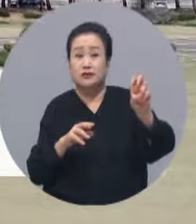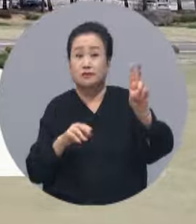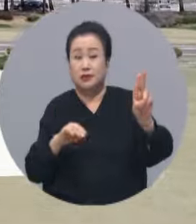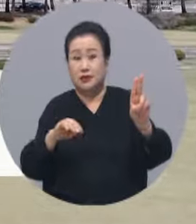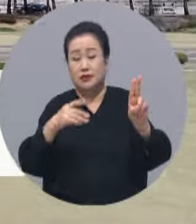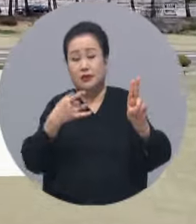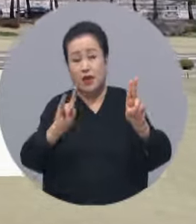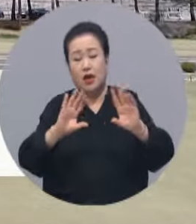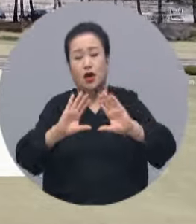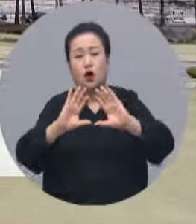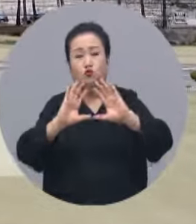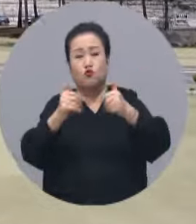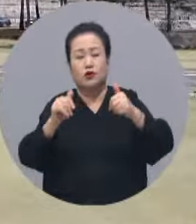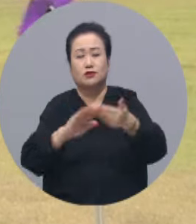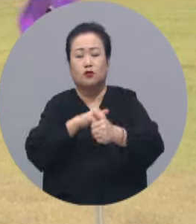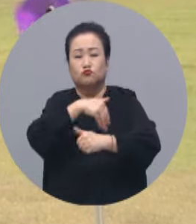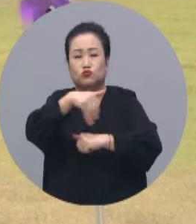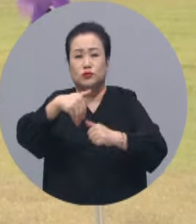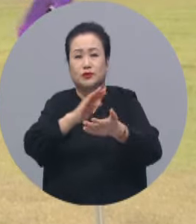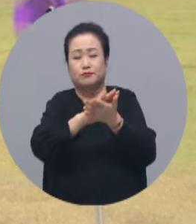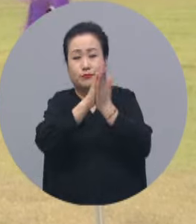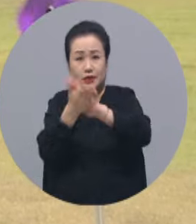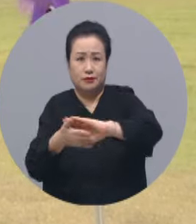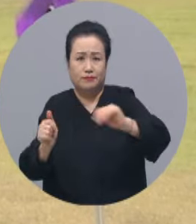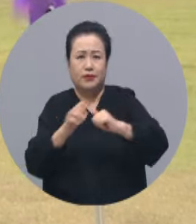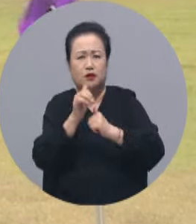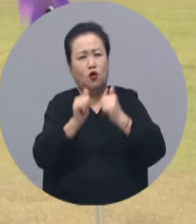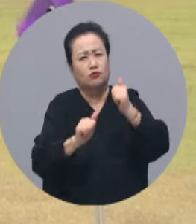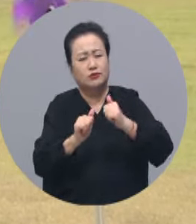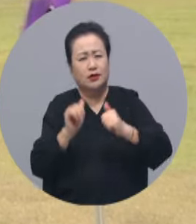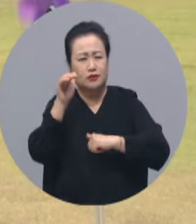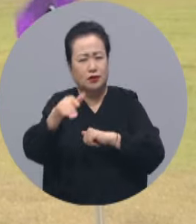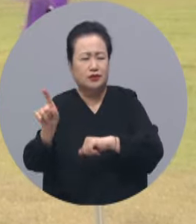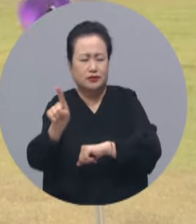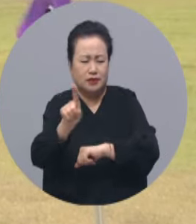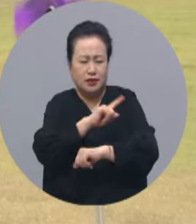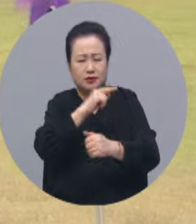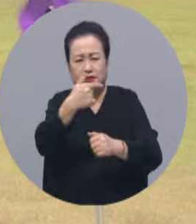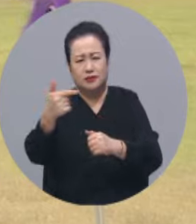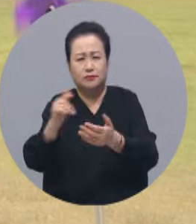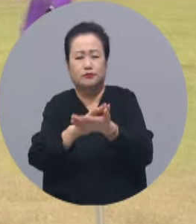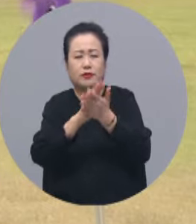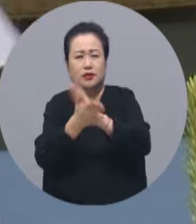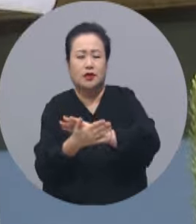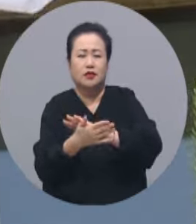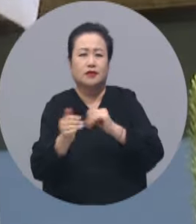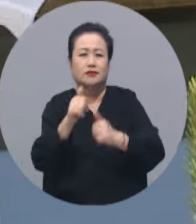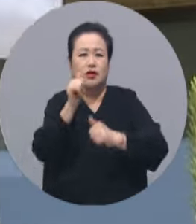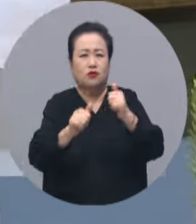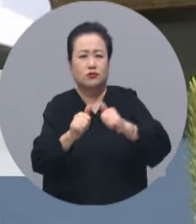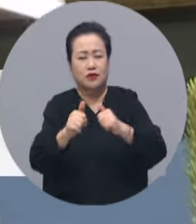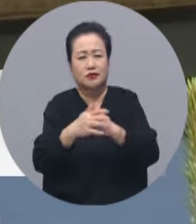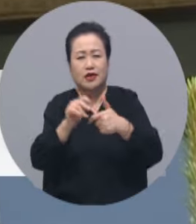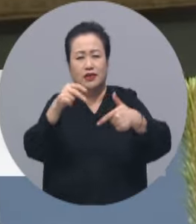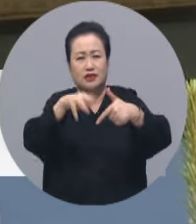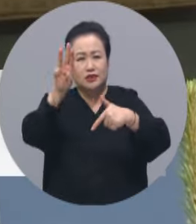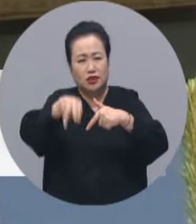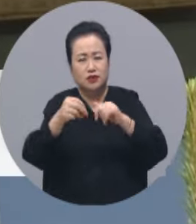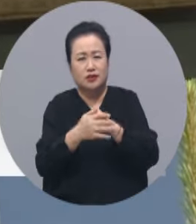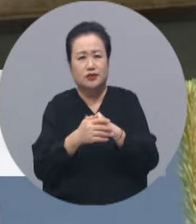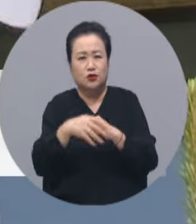들어 분위기가 달라졌습니다. 지자체 경쟁이 수그러든 게 가장 큰 변화. 유력한 경쟁자였던